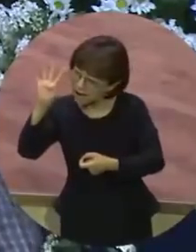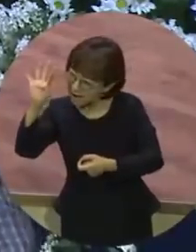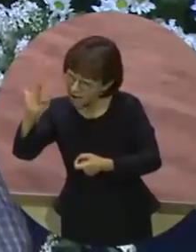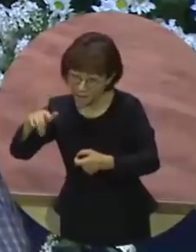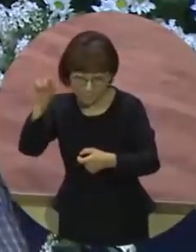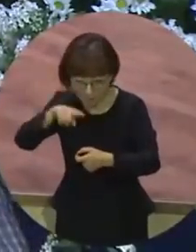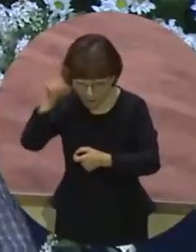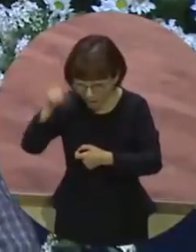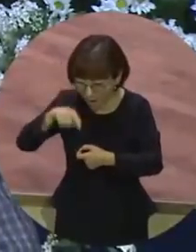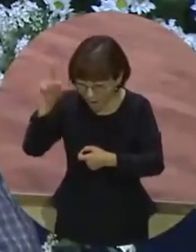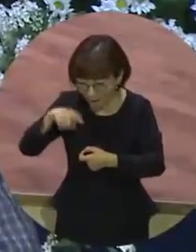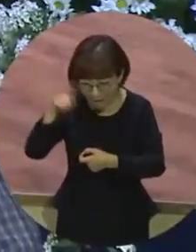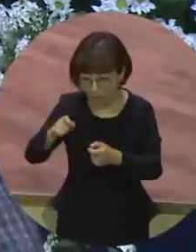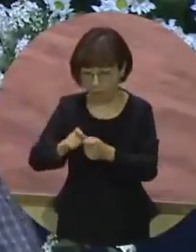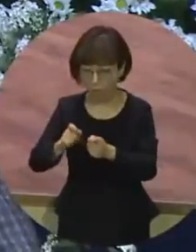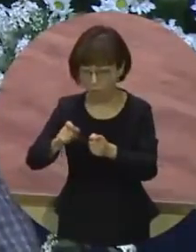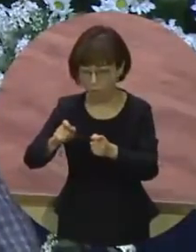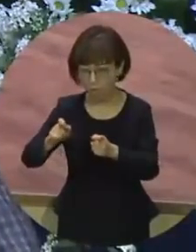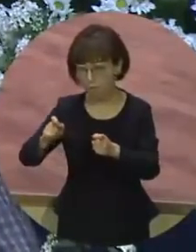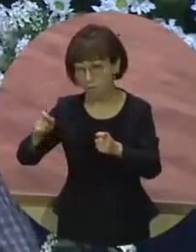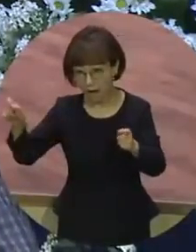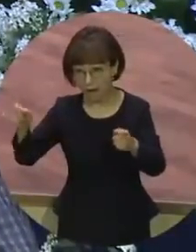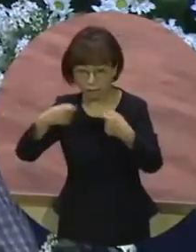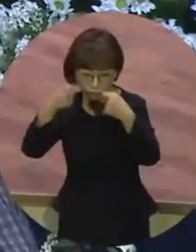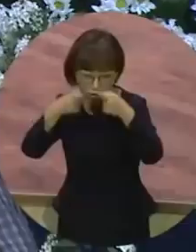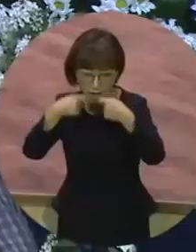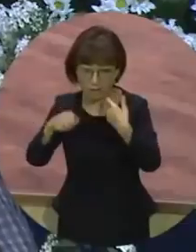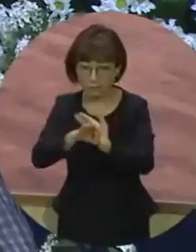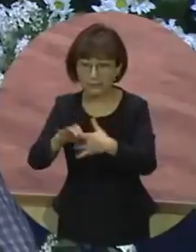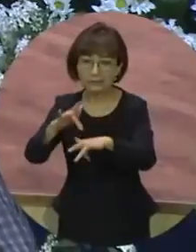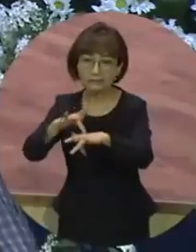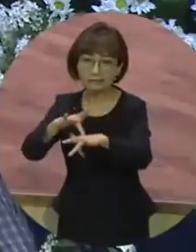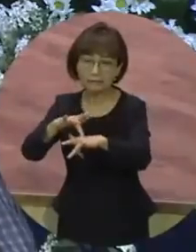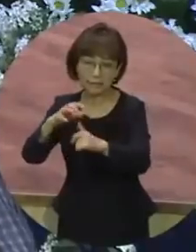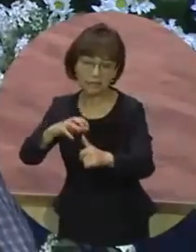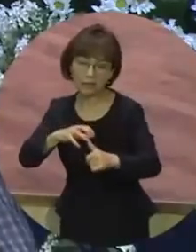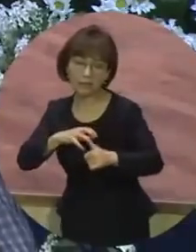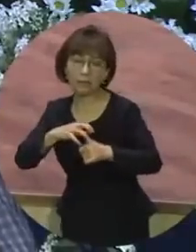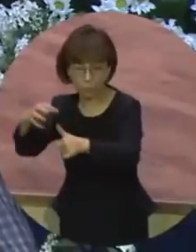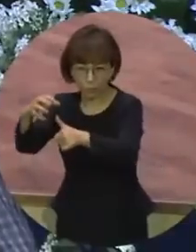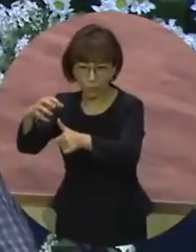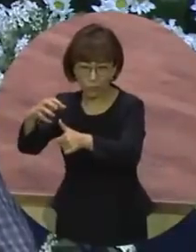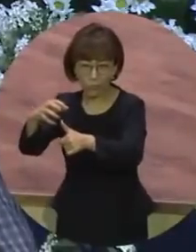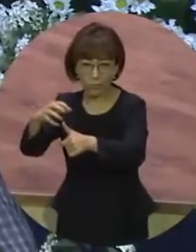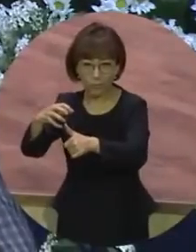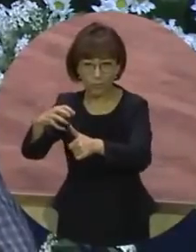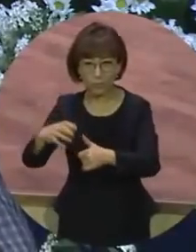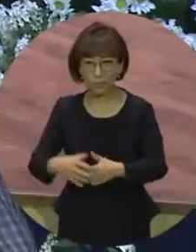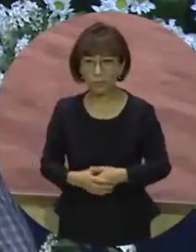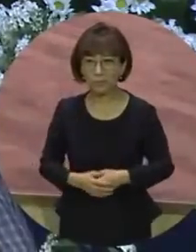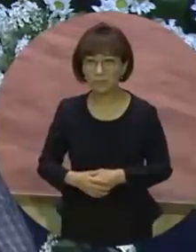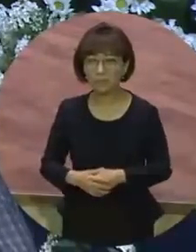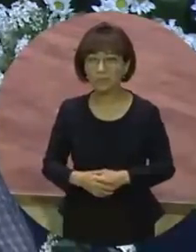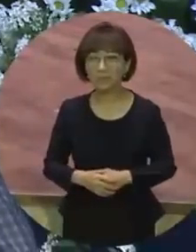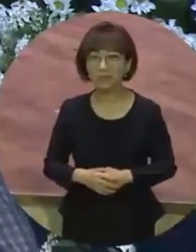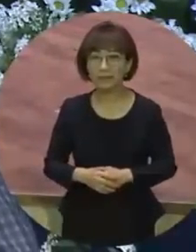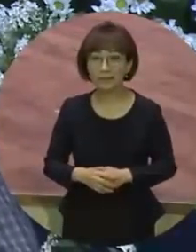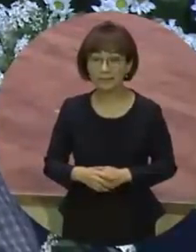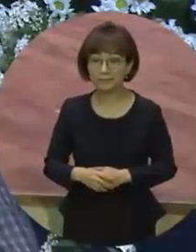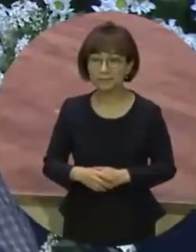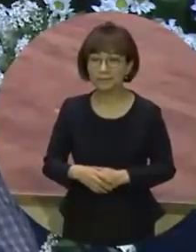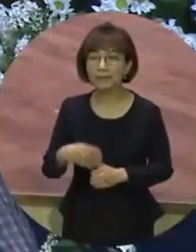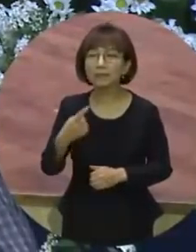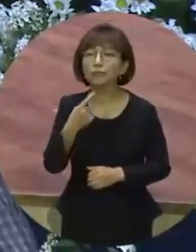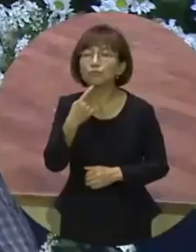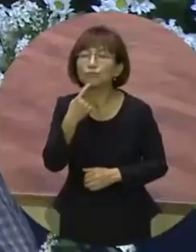울면요 너무 애통하면 이 도대체 당한다니까요. 그러니까 그때부터 문제 온다니. 그러니까 여러분들은 그